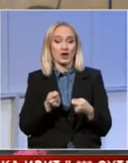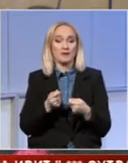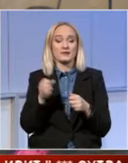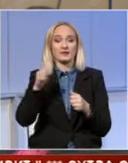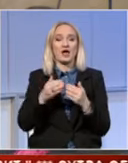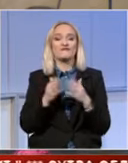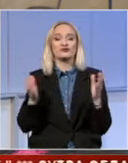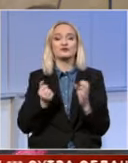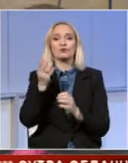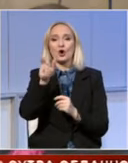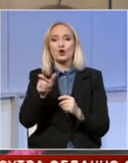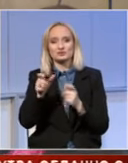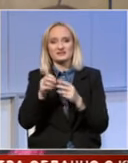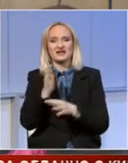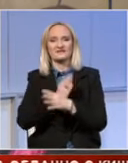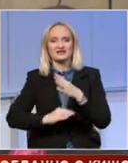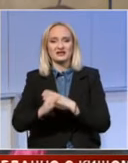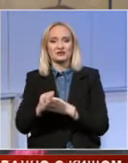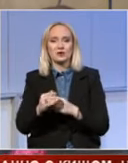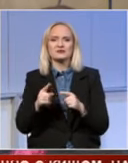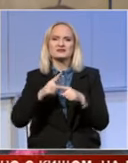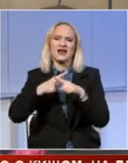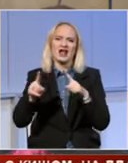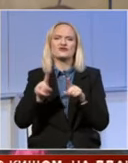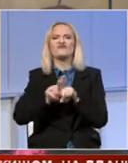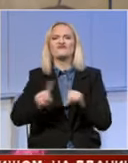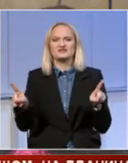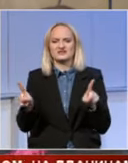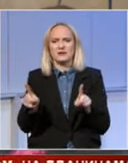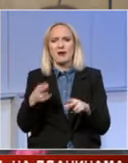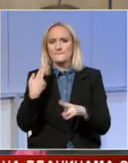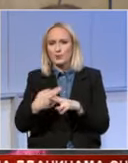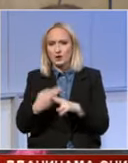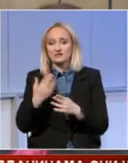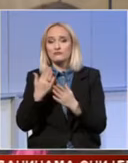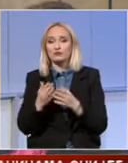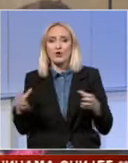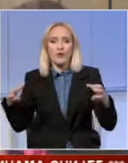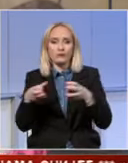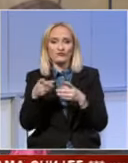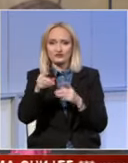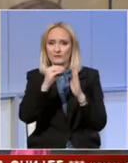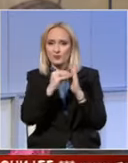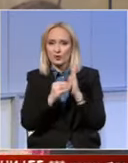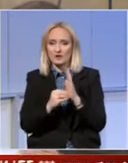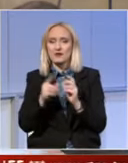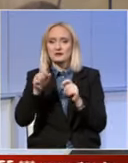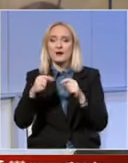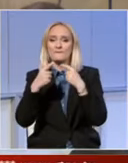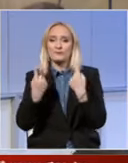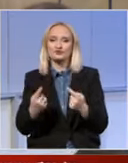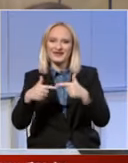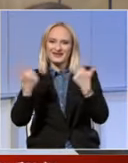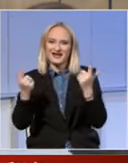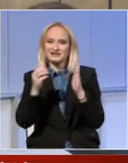doprinjelo bi da veći broj osoba sa invaliditetom s različitim vrstama bolesti bude obuhvaćen programima i da postoje